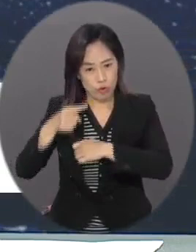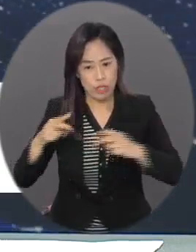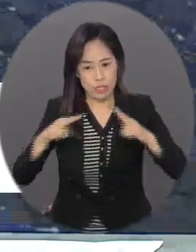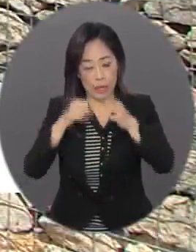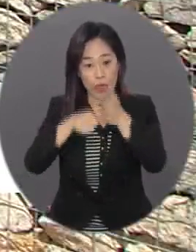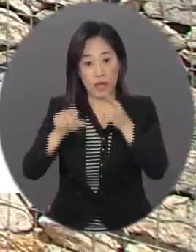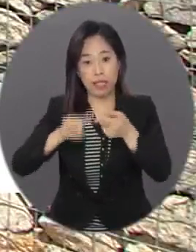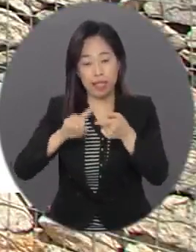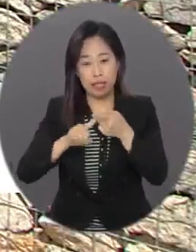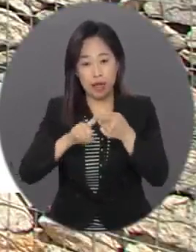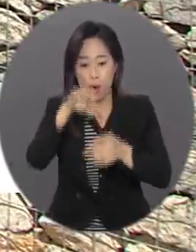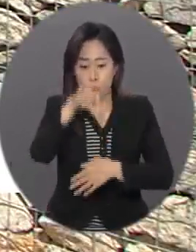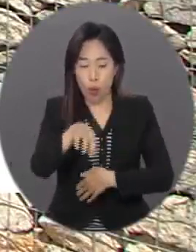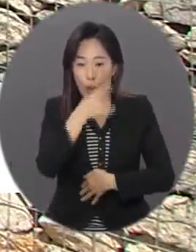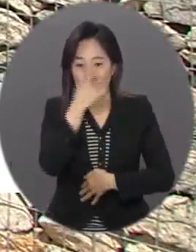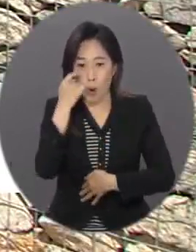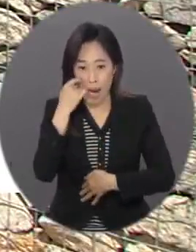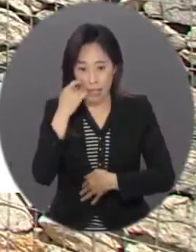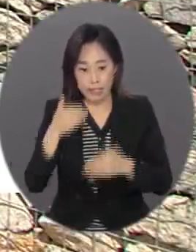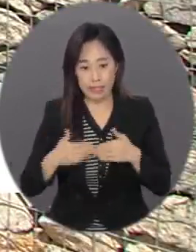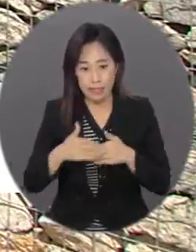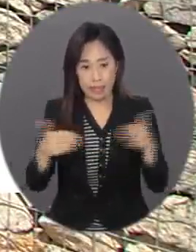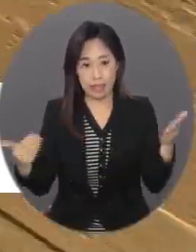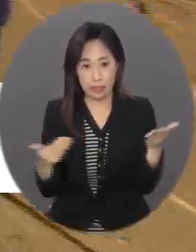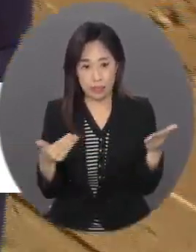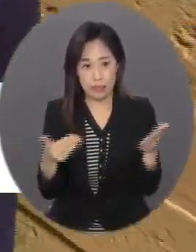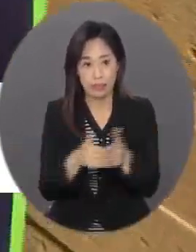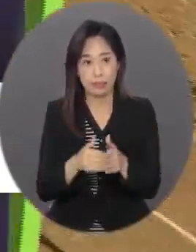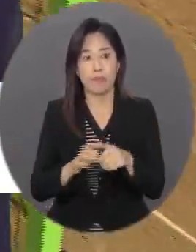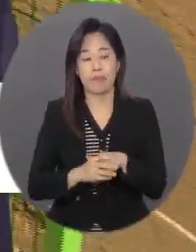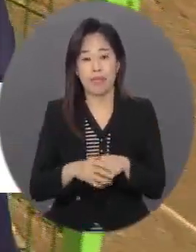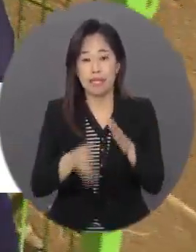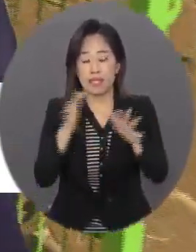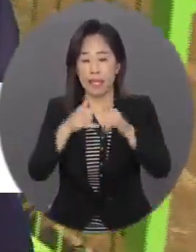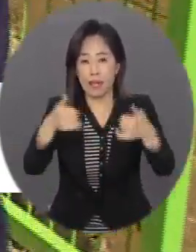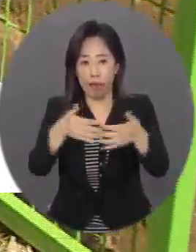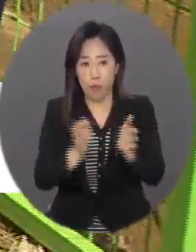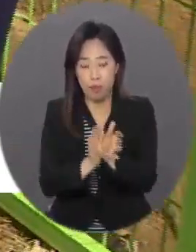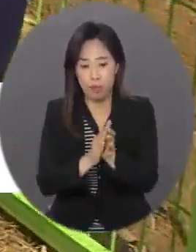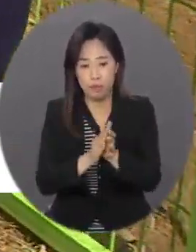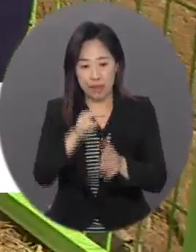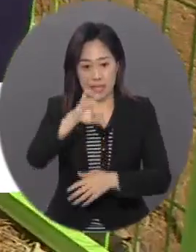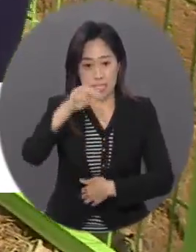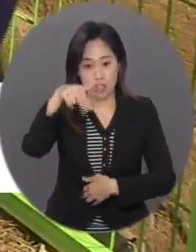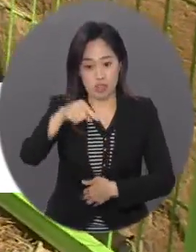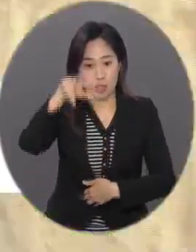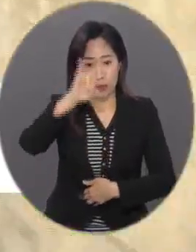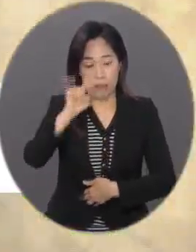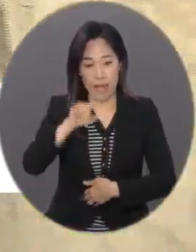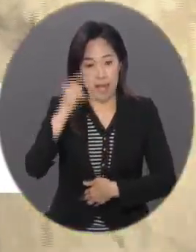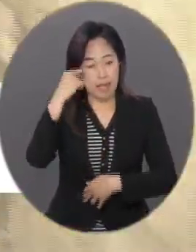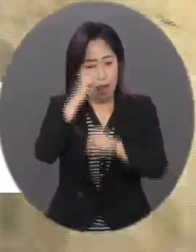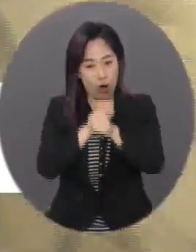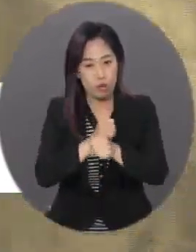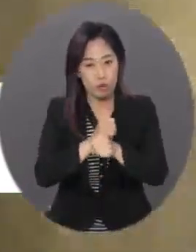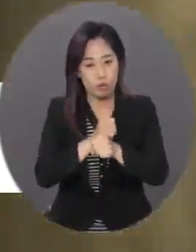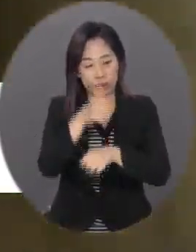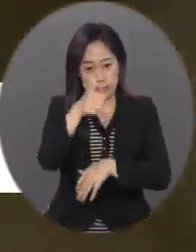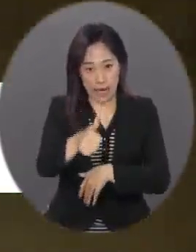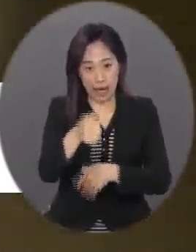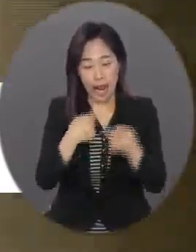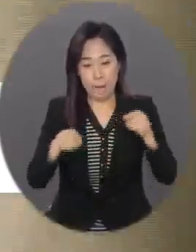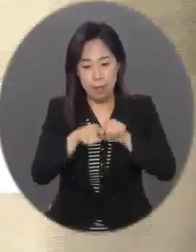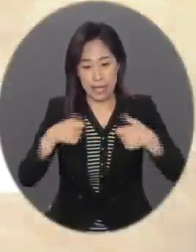대한 현장 확인 작업을 벌였습니다 지민 무임 은 신주 100 독립 운동사 연구 소장과 함께